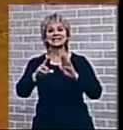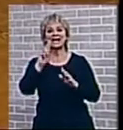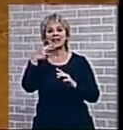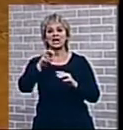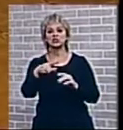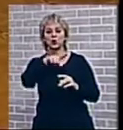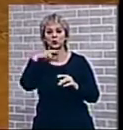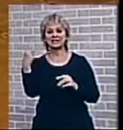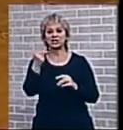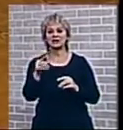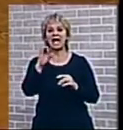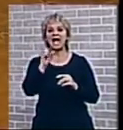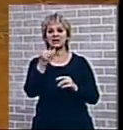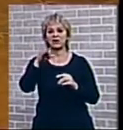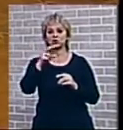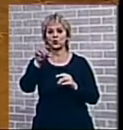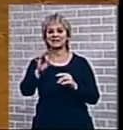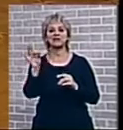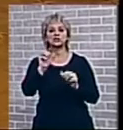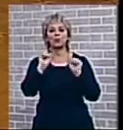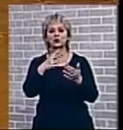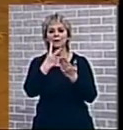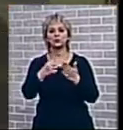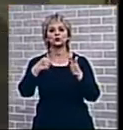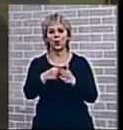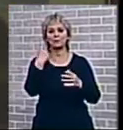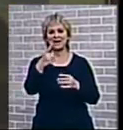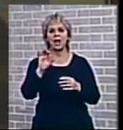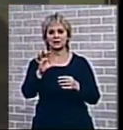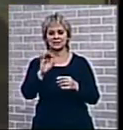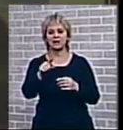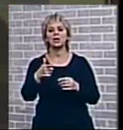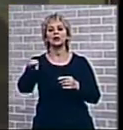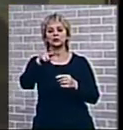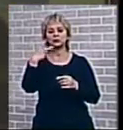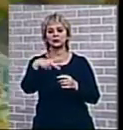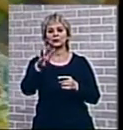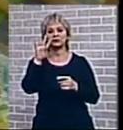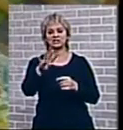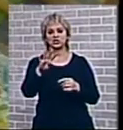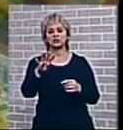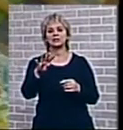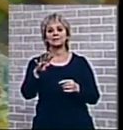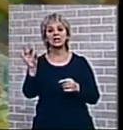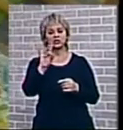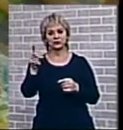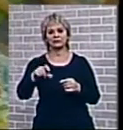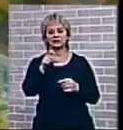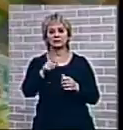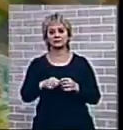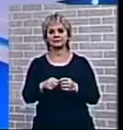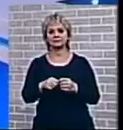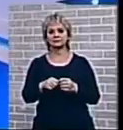классика русской живописи Ивана Айвазовского в Ростове можно посмотреть до 1 октября. Галина Белоусова, Андрей Токарев, Дон-24,